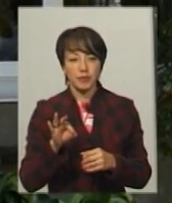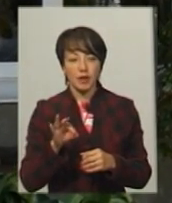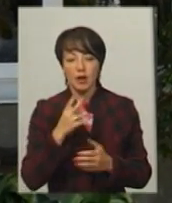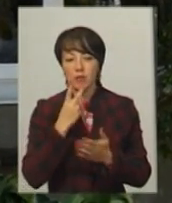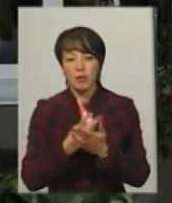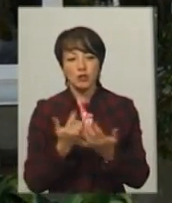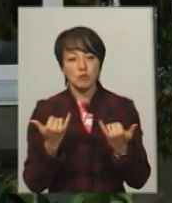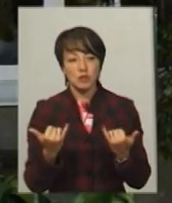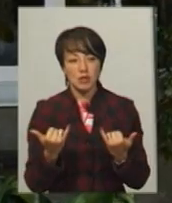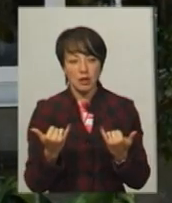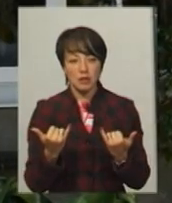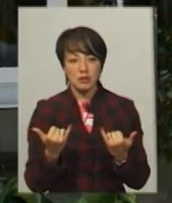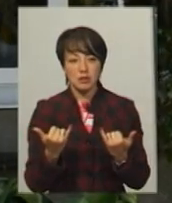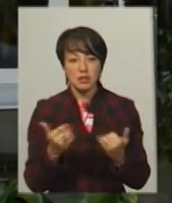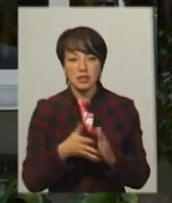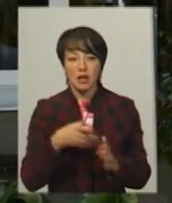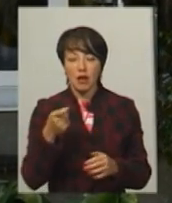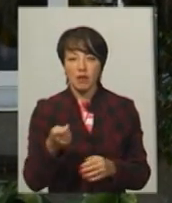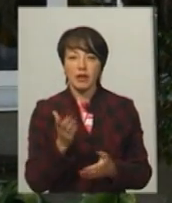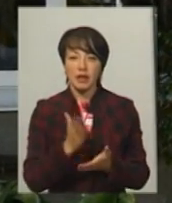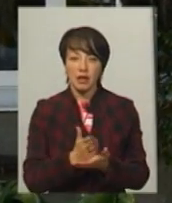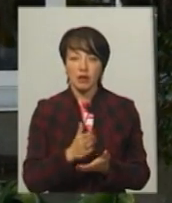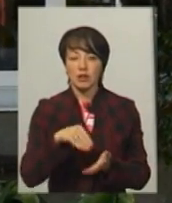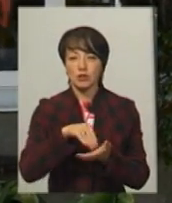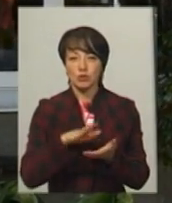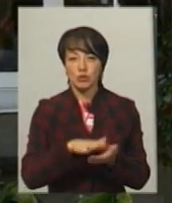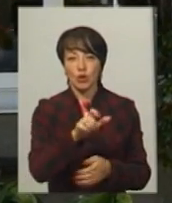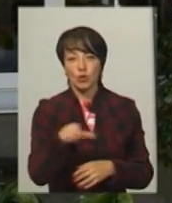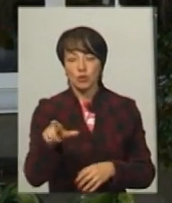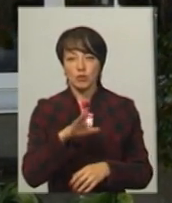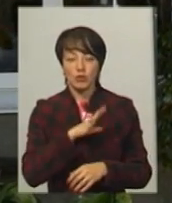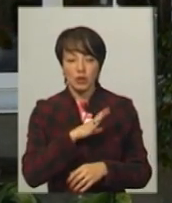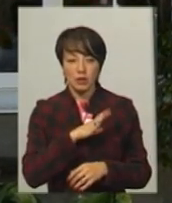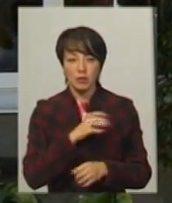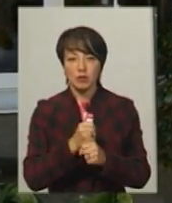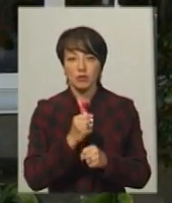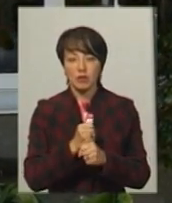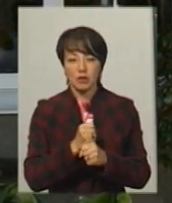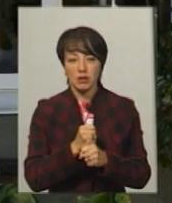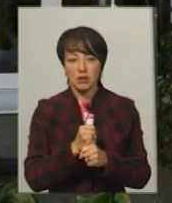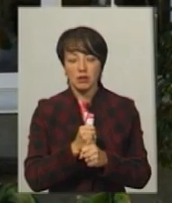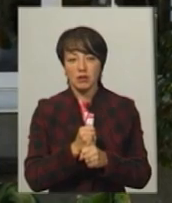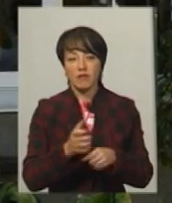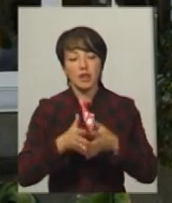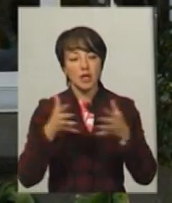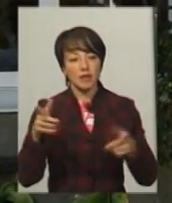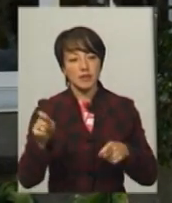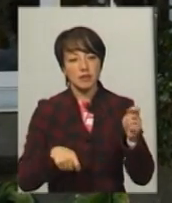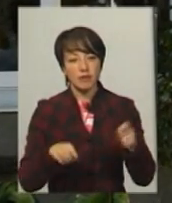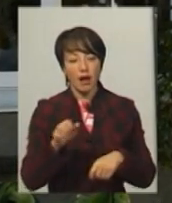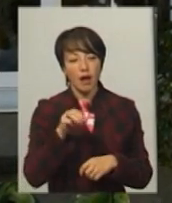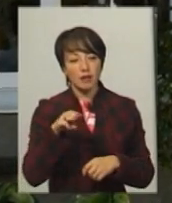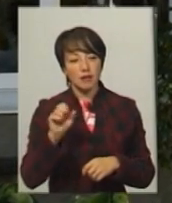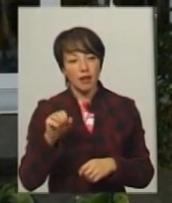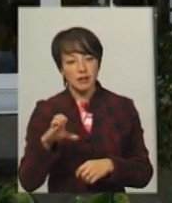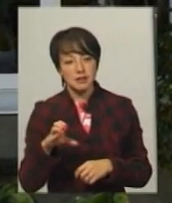бачимо зараз уже по заявках, які надходять, що реєструються люди, які мають досвід там волонтерства на великих фестивалях типу